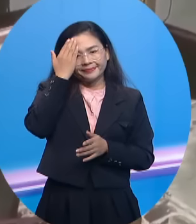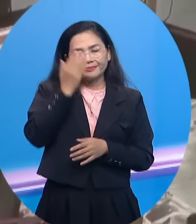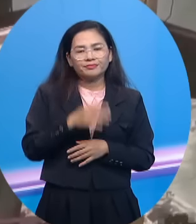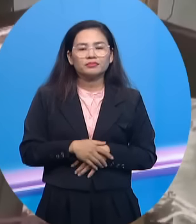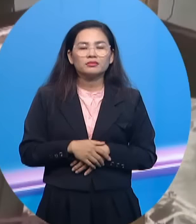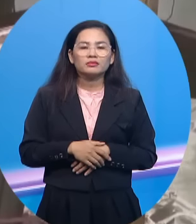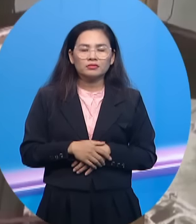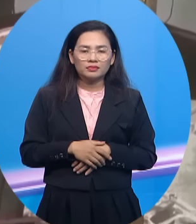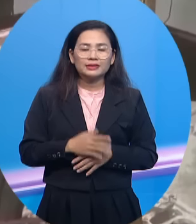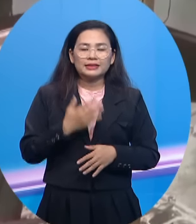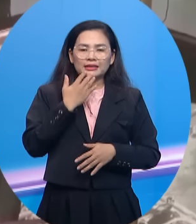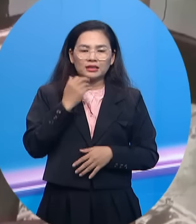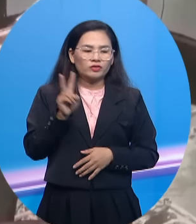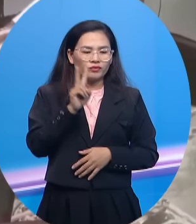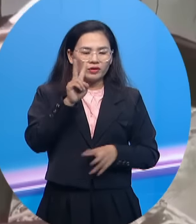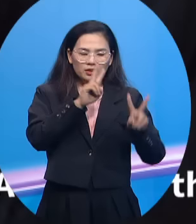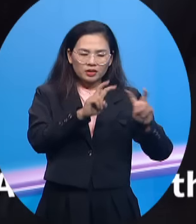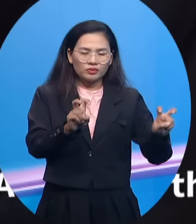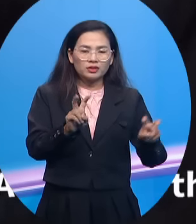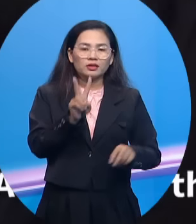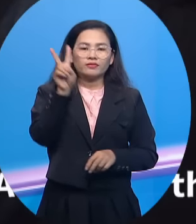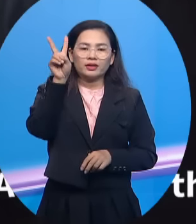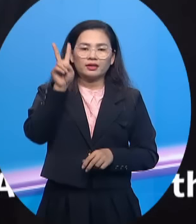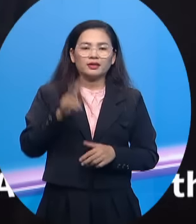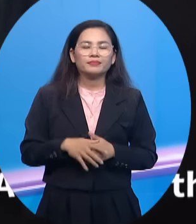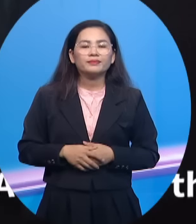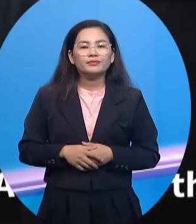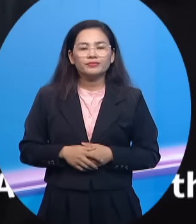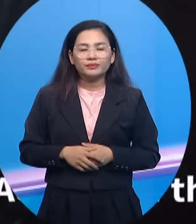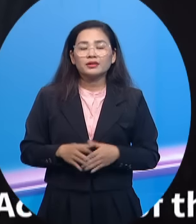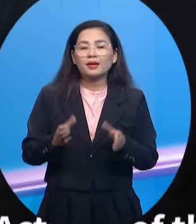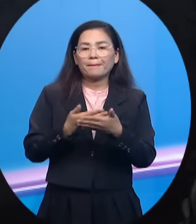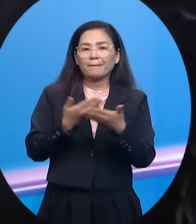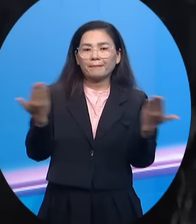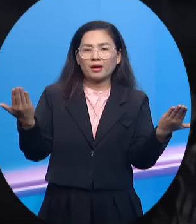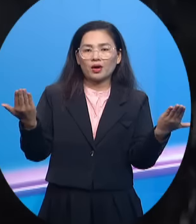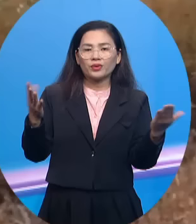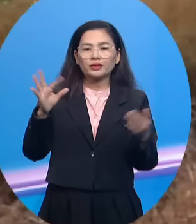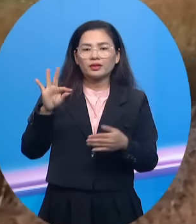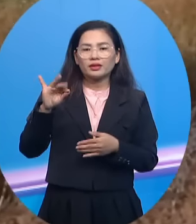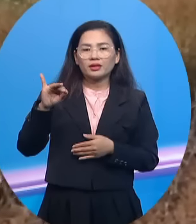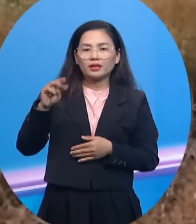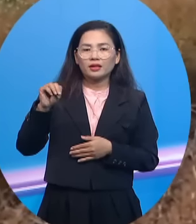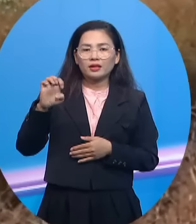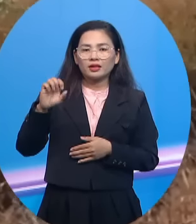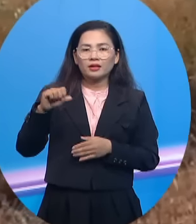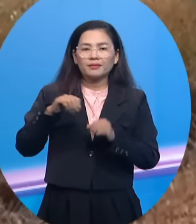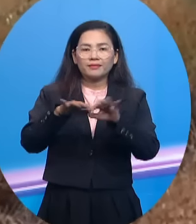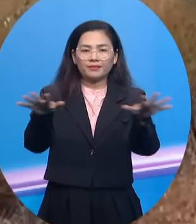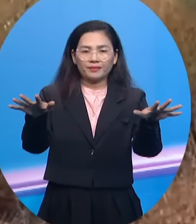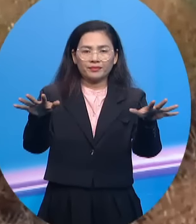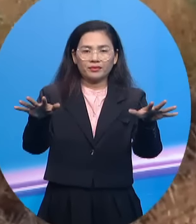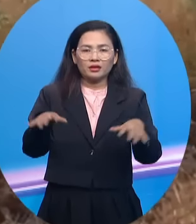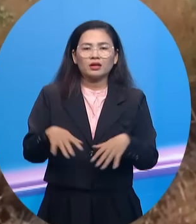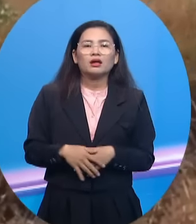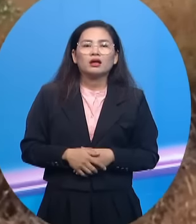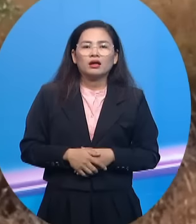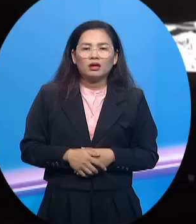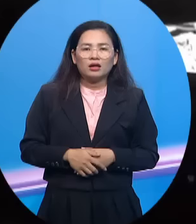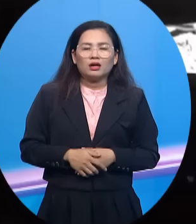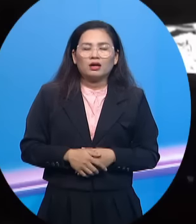lượng phòng vệ Israel vẫn đang điều tra. Theo báo Times of Israel, các tay súng Hamas đã bắt giữ 251 con